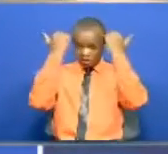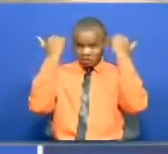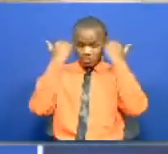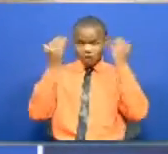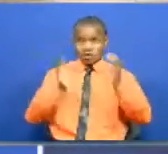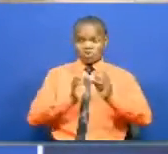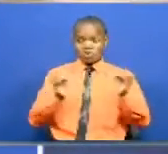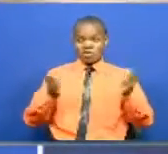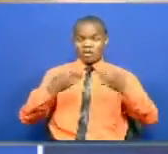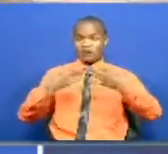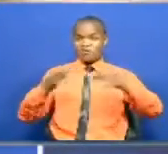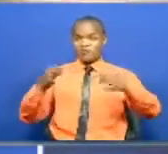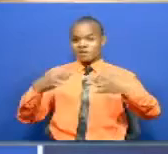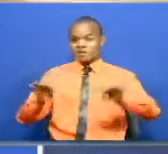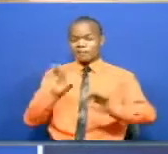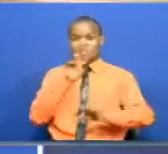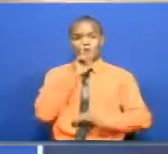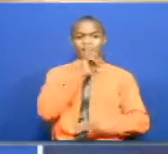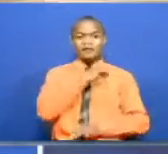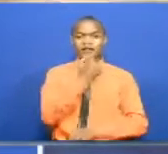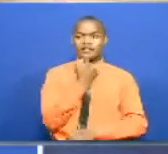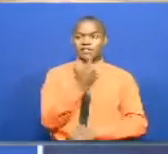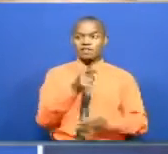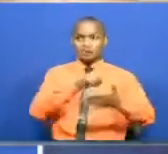nimeachiliwa, nimeambiwa